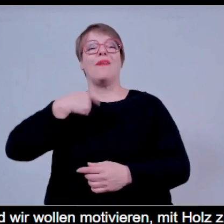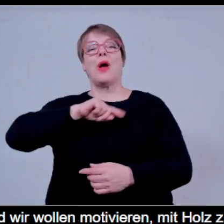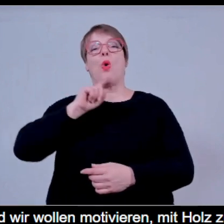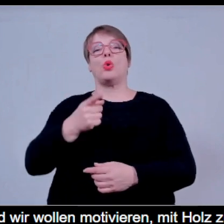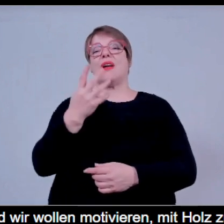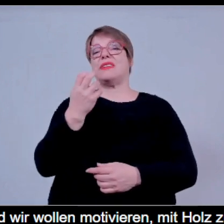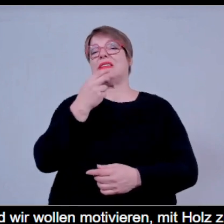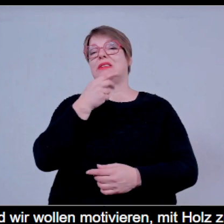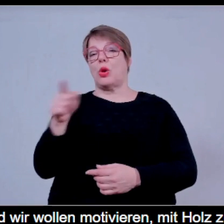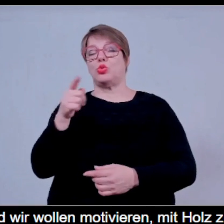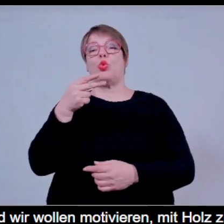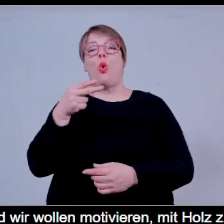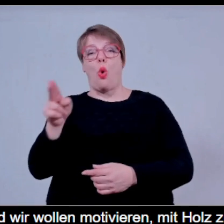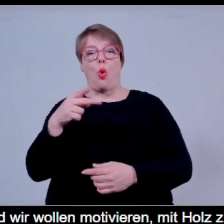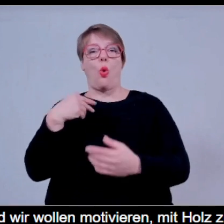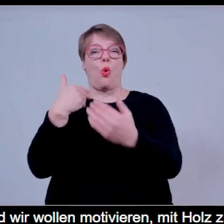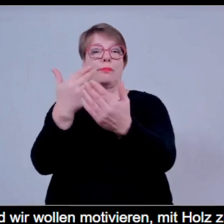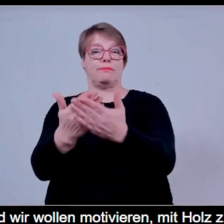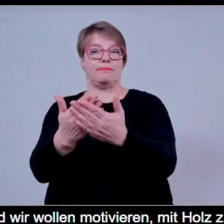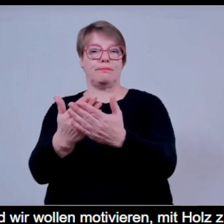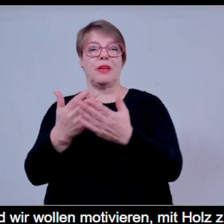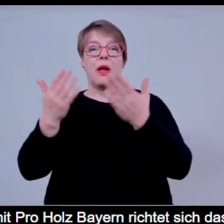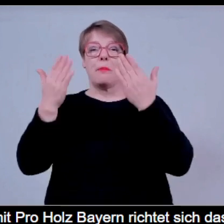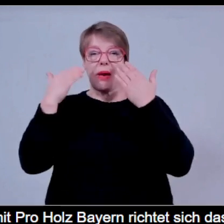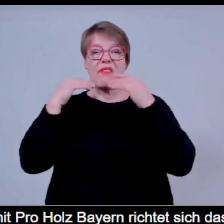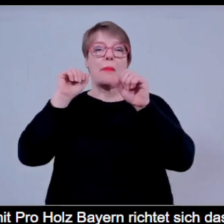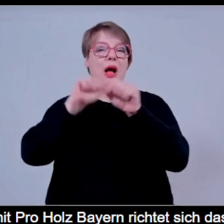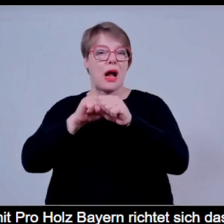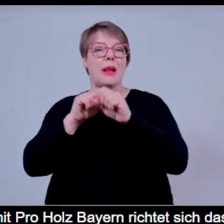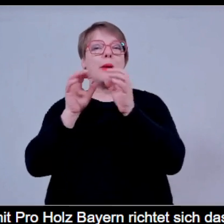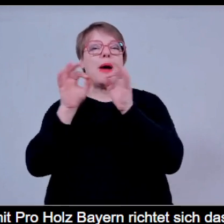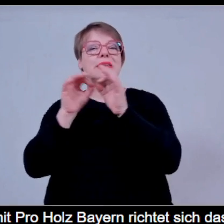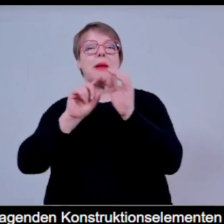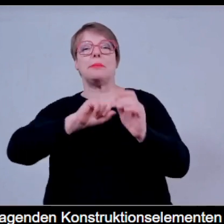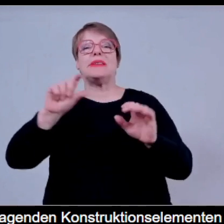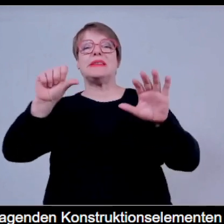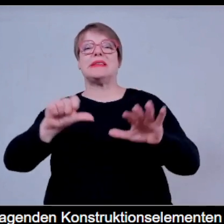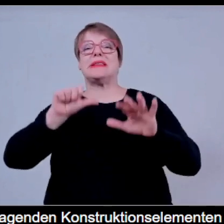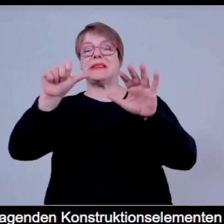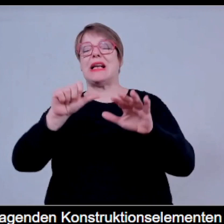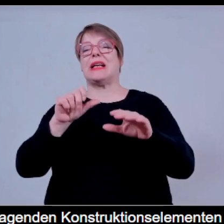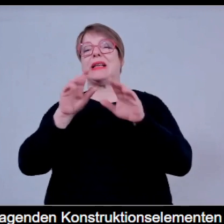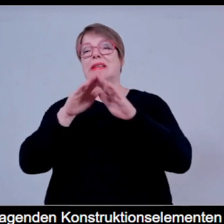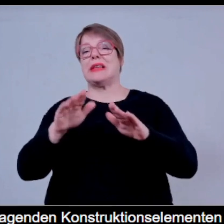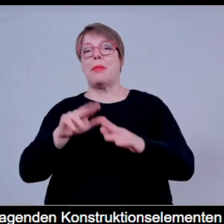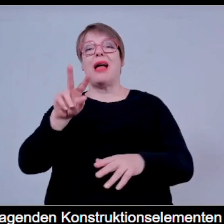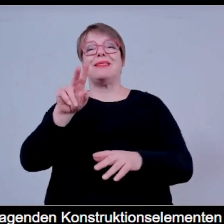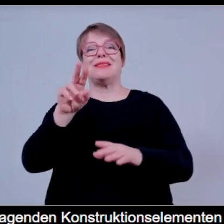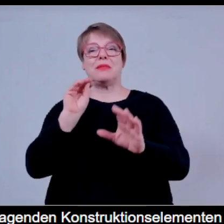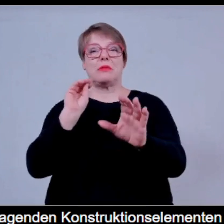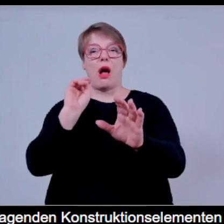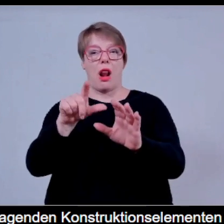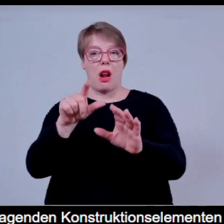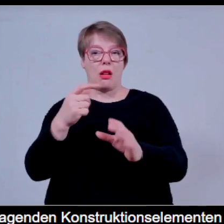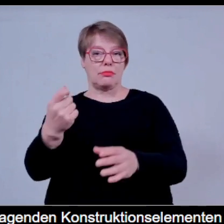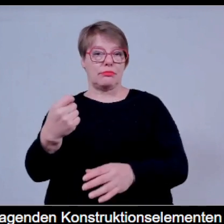habe ich noch angesprochen das Thema Umwandlungsverbot. Das ist die Gebietsbestimmungsverordnung Bau, wird vor allem in Großstädten, Sie haben es